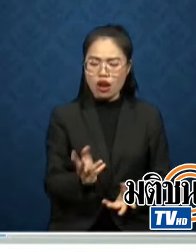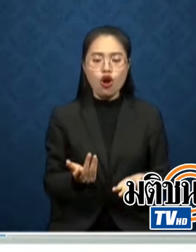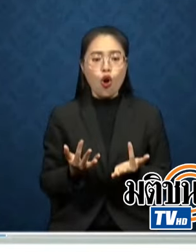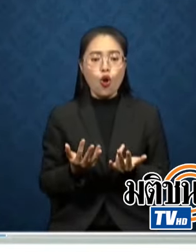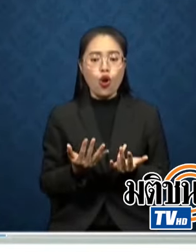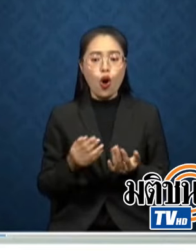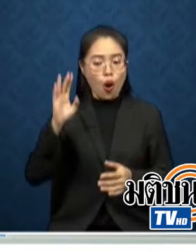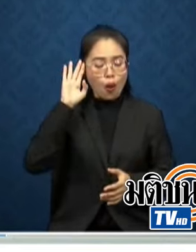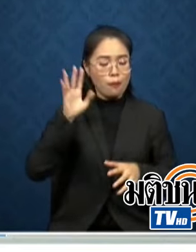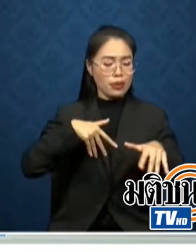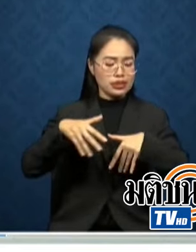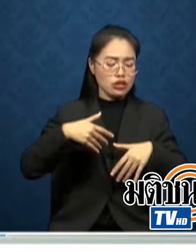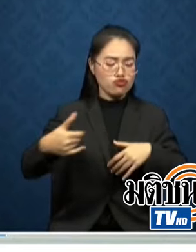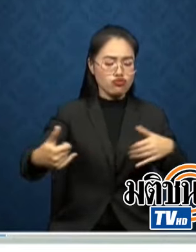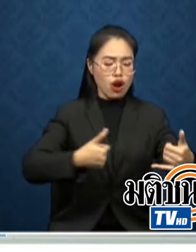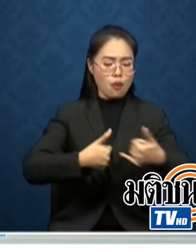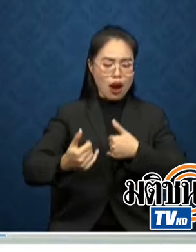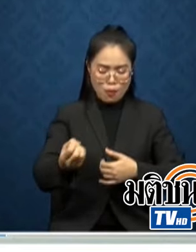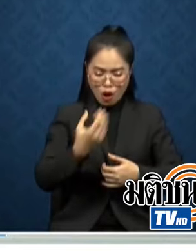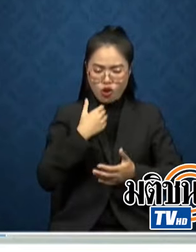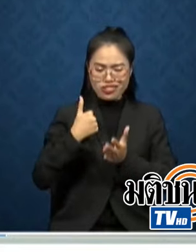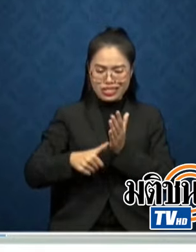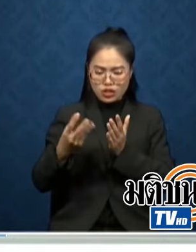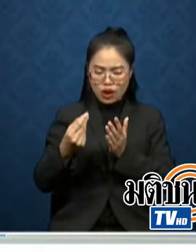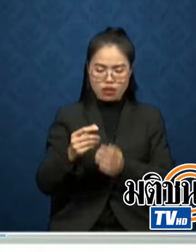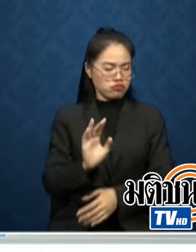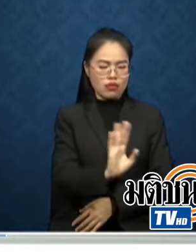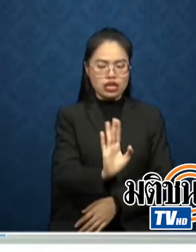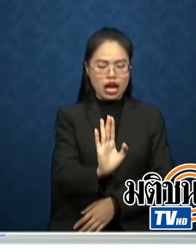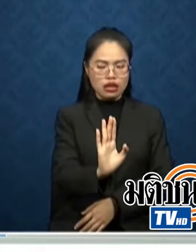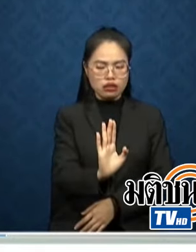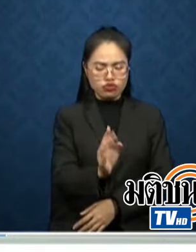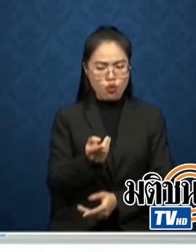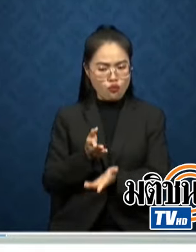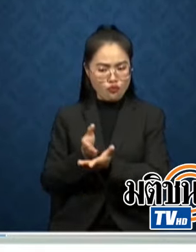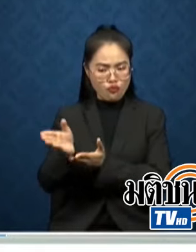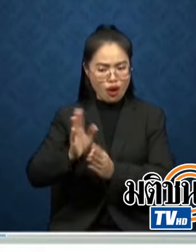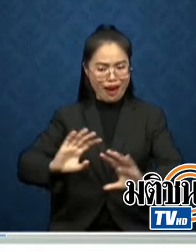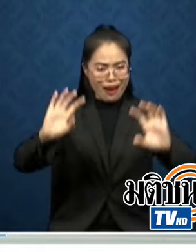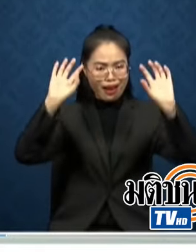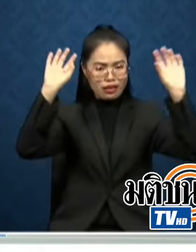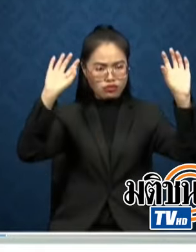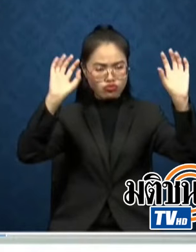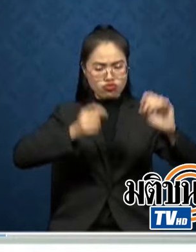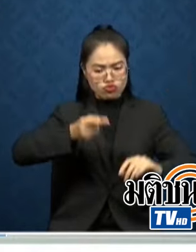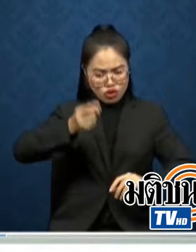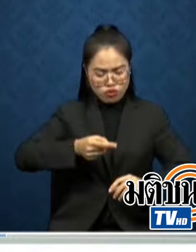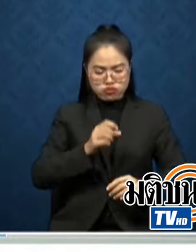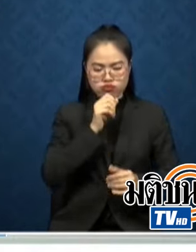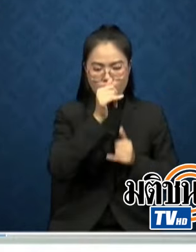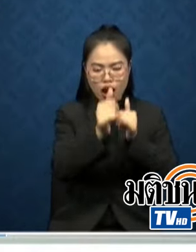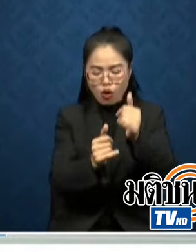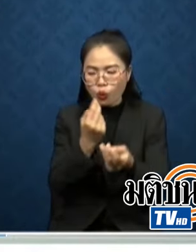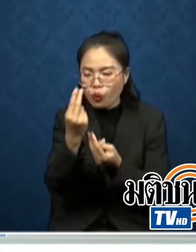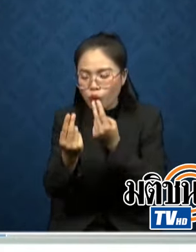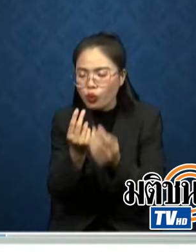ามาแจ้งว่าเขาเป็นหนี้เท่าไหร่อะไรอย่างไรเป็นหน้าที่ของฝ่ายปกครองฝ่ายความมั่นคงที่ต้องลงไปพื้น